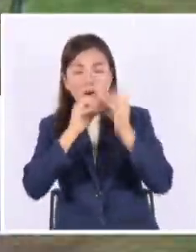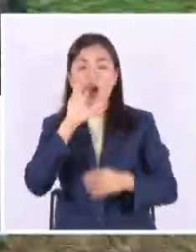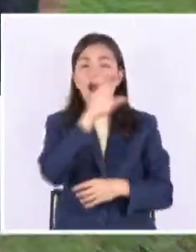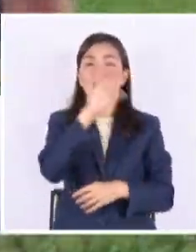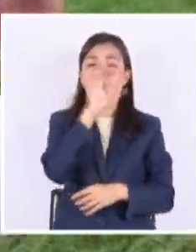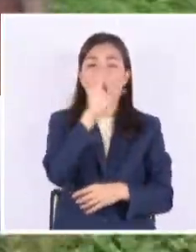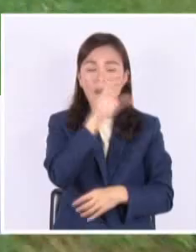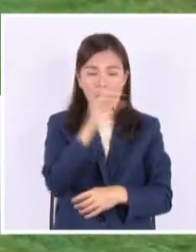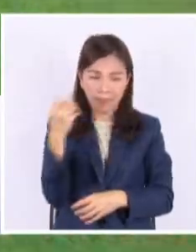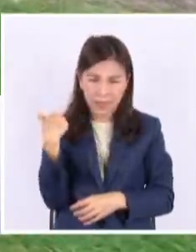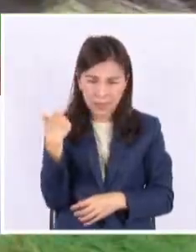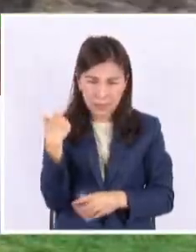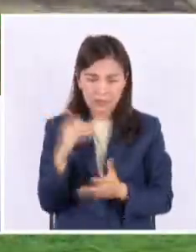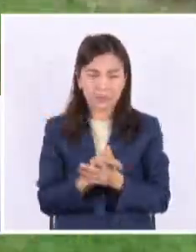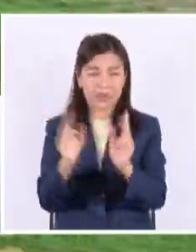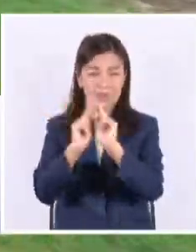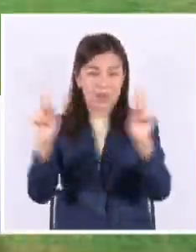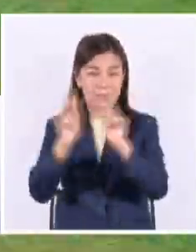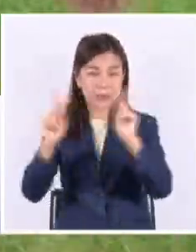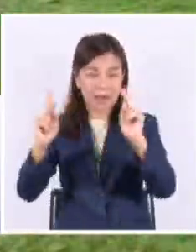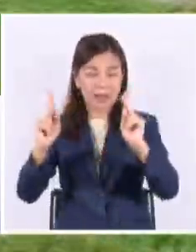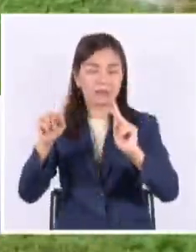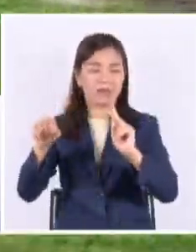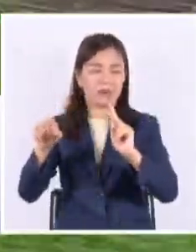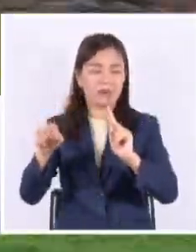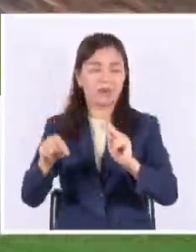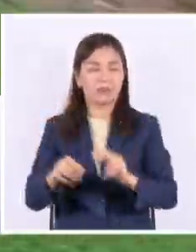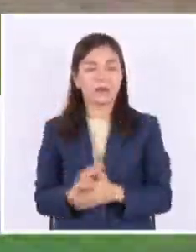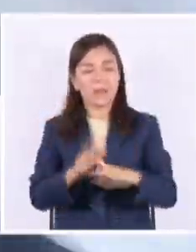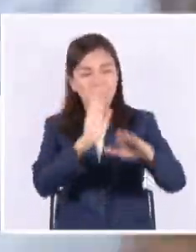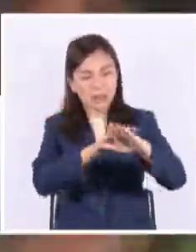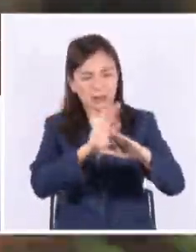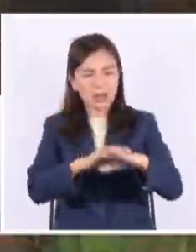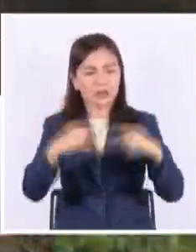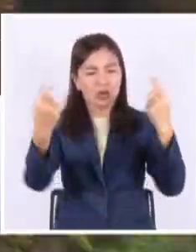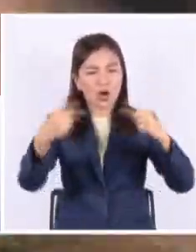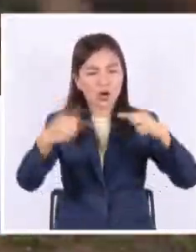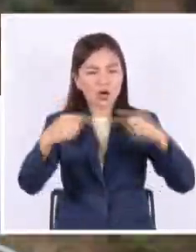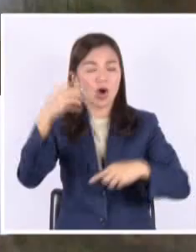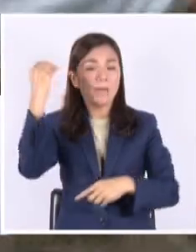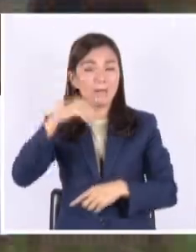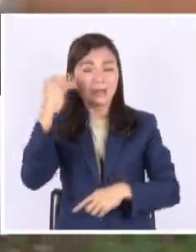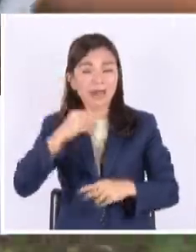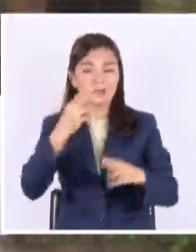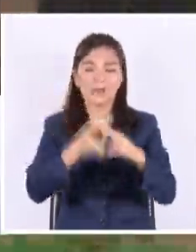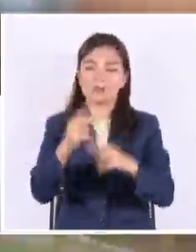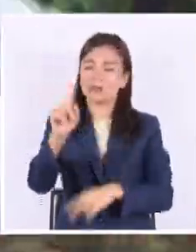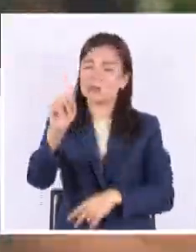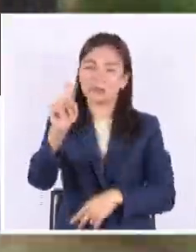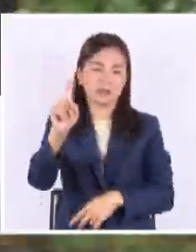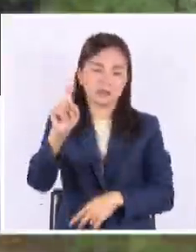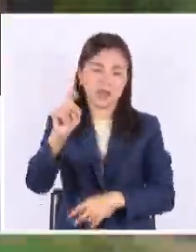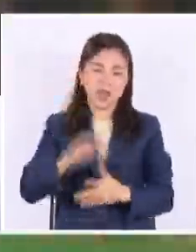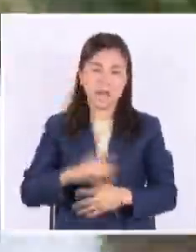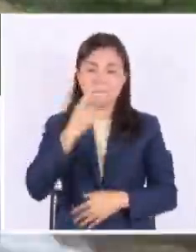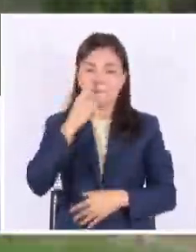งดังพอคณะกรรมการวัดไปตักเตือนก็โวยวายทะเลาะวิวาทเป็นประจำนะครับสร้างความเสื่อมเสียเอือมระอาให้กับ